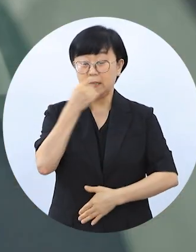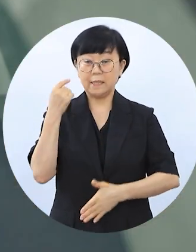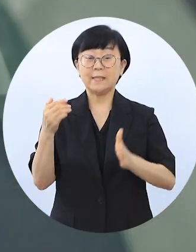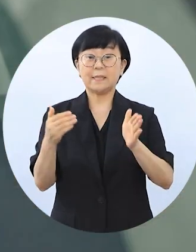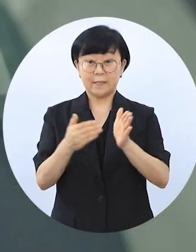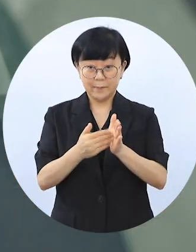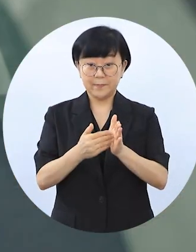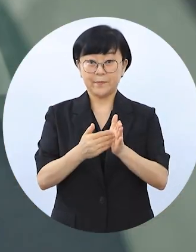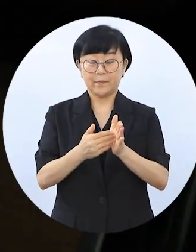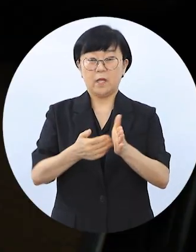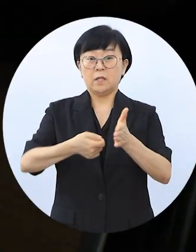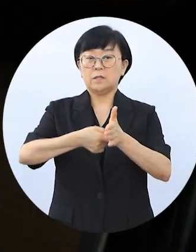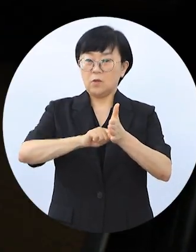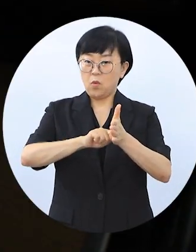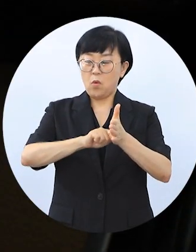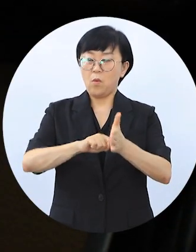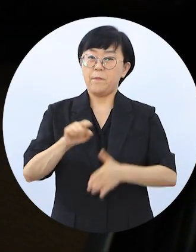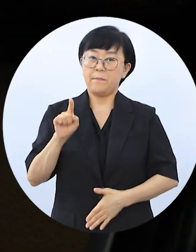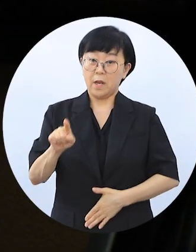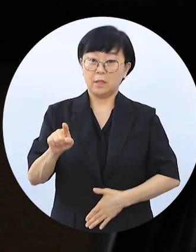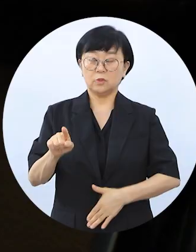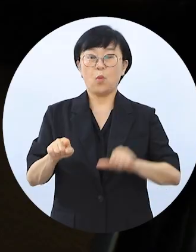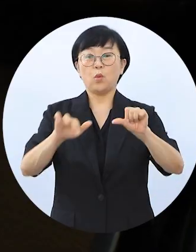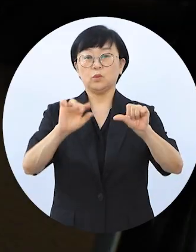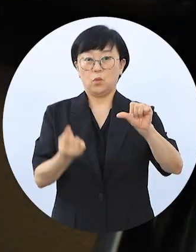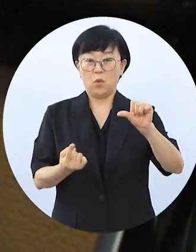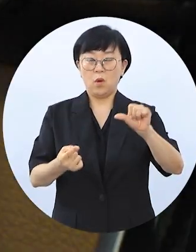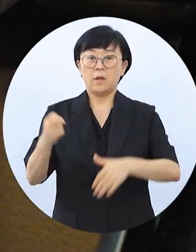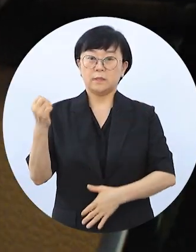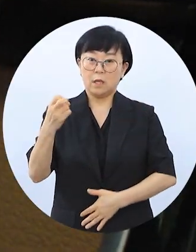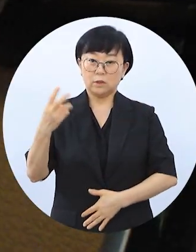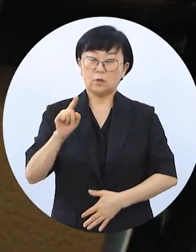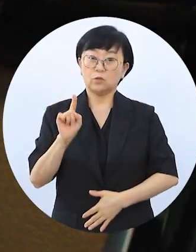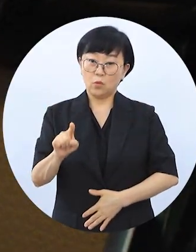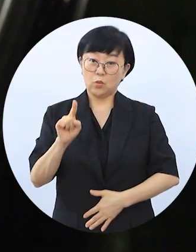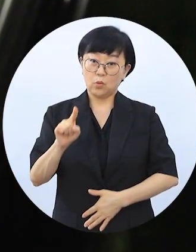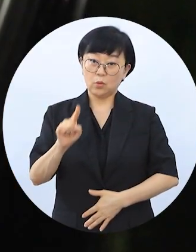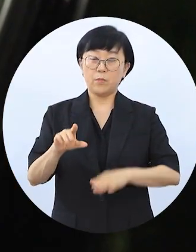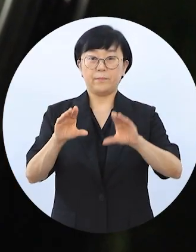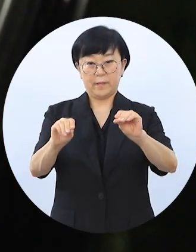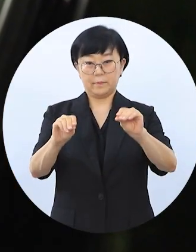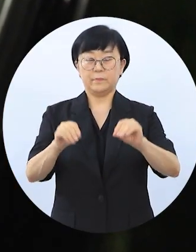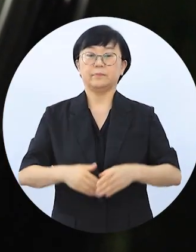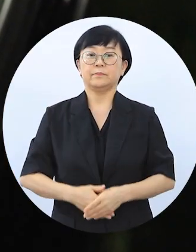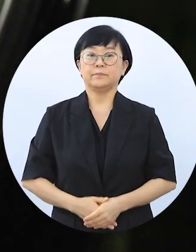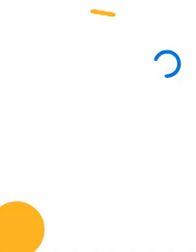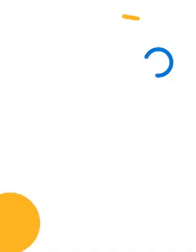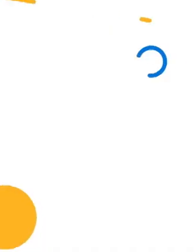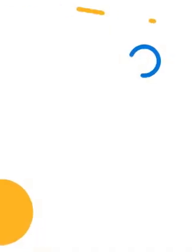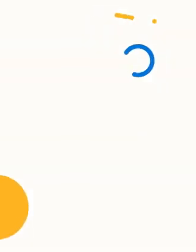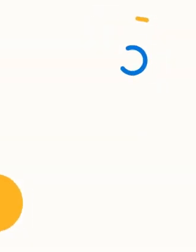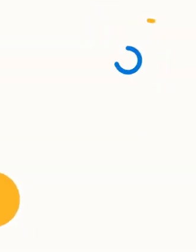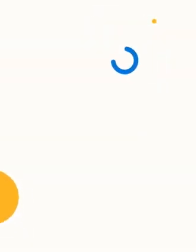위 안전이 확보된 후 시동 버튼을 5초 이상 누르거나 여러 번 눌러 시동을 꺼줍니다.